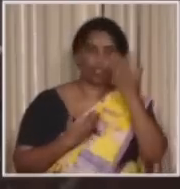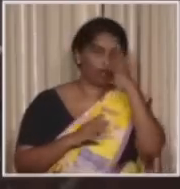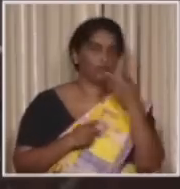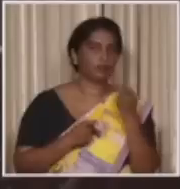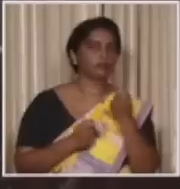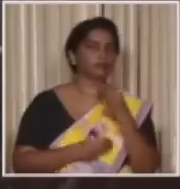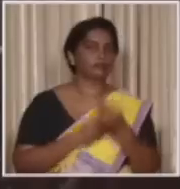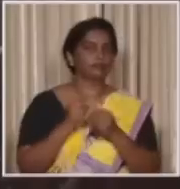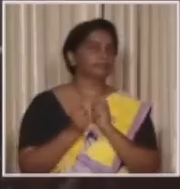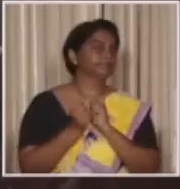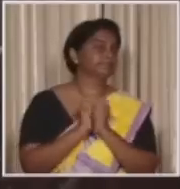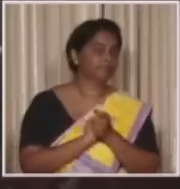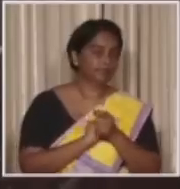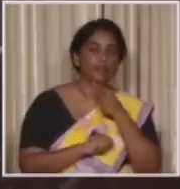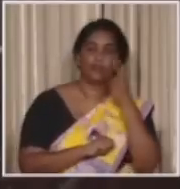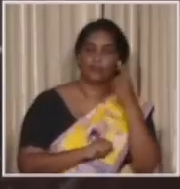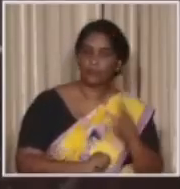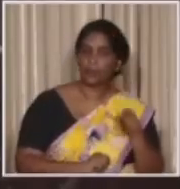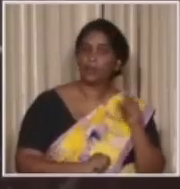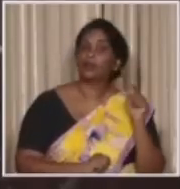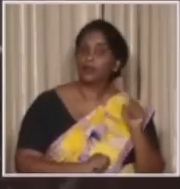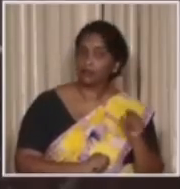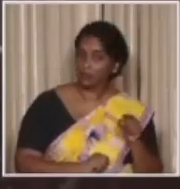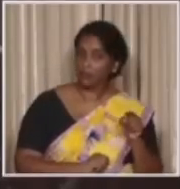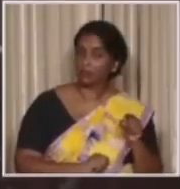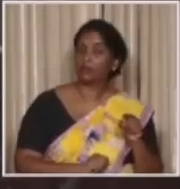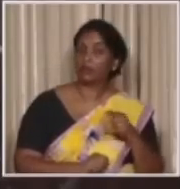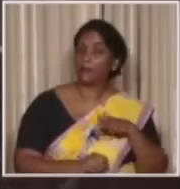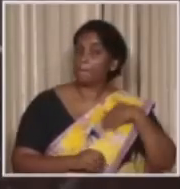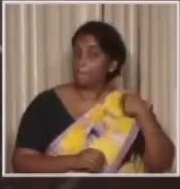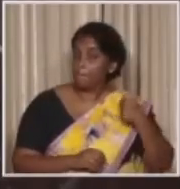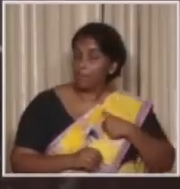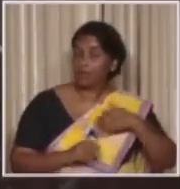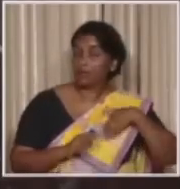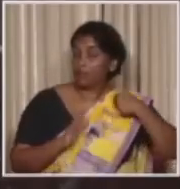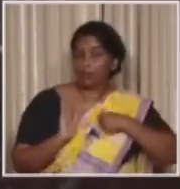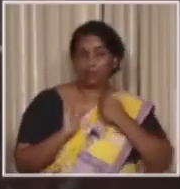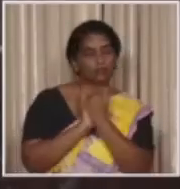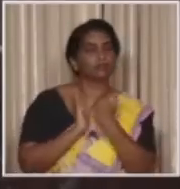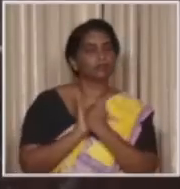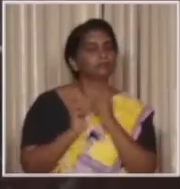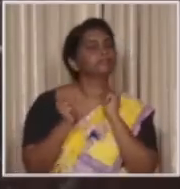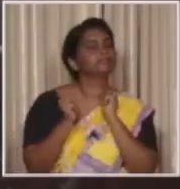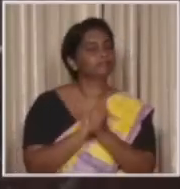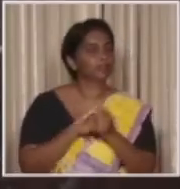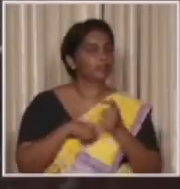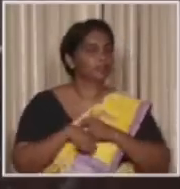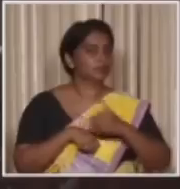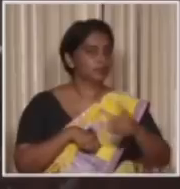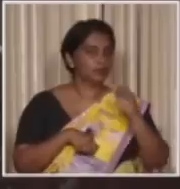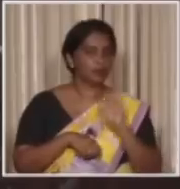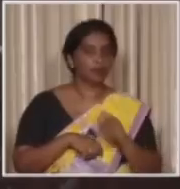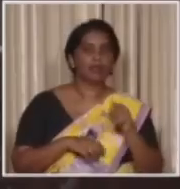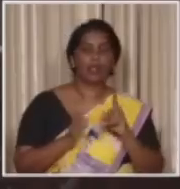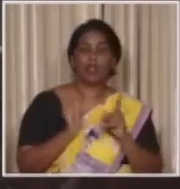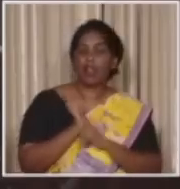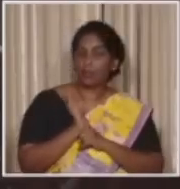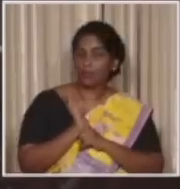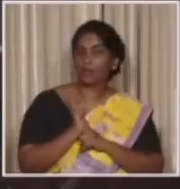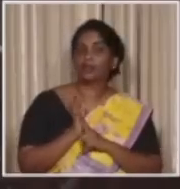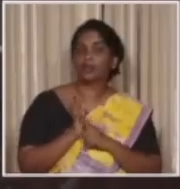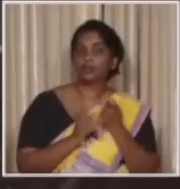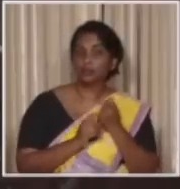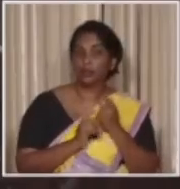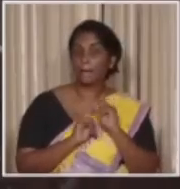ආර්ථිකයක් බවට පත් වෙලා තියෙනවා. ඒ නිසා මේකේ බේසික් ප්‍රින්සිපල් එකම වෙනස් කරන්න කාලය ඇවිල්ලා තියෙනවා. ලිබරල්